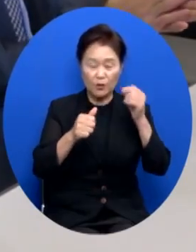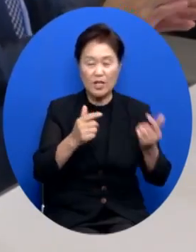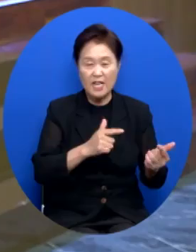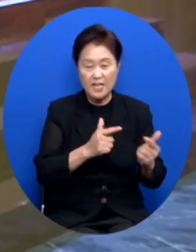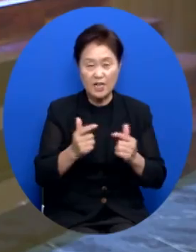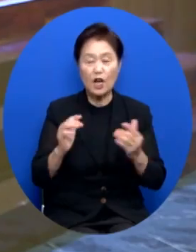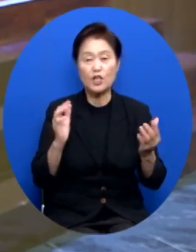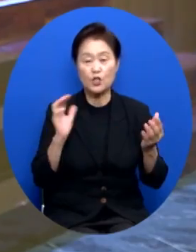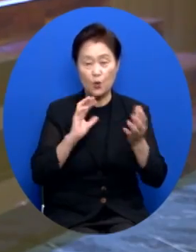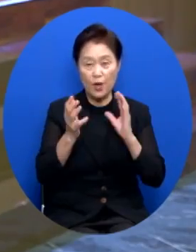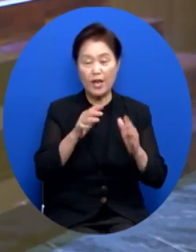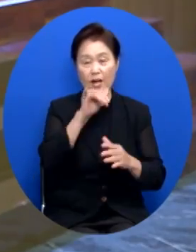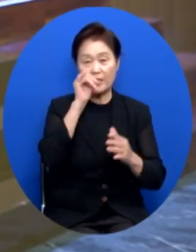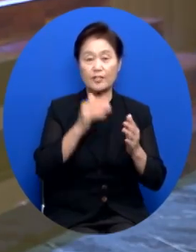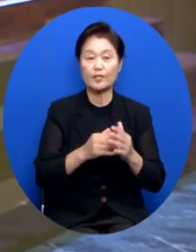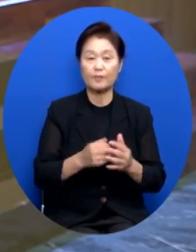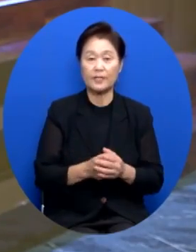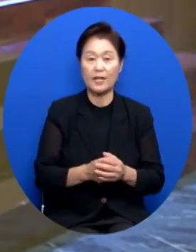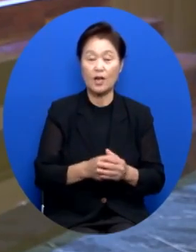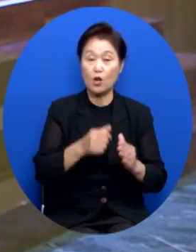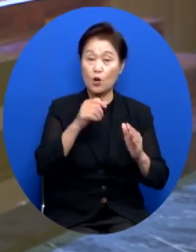처리했습니다. 우리 교단이